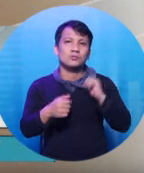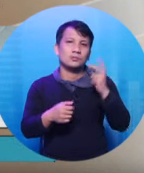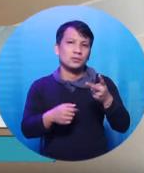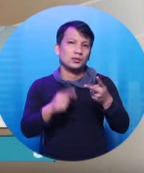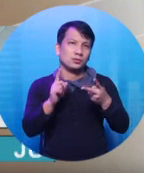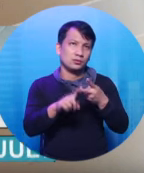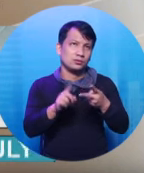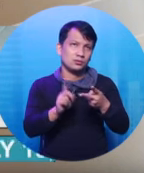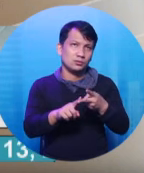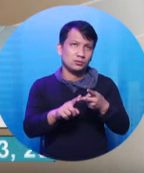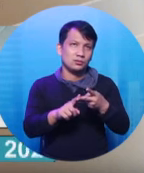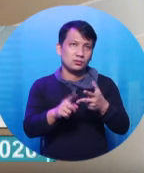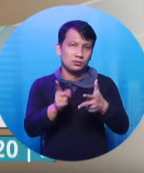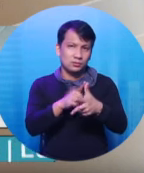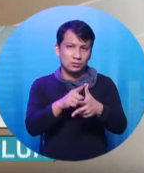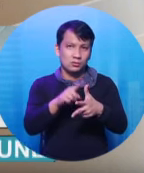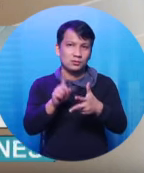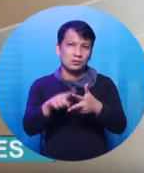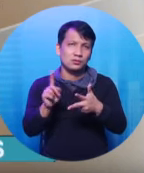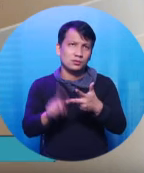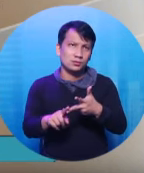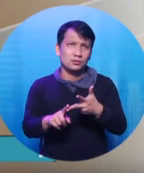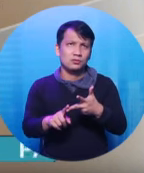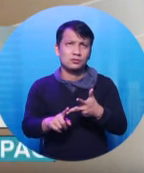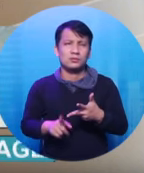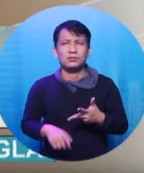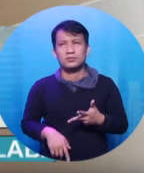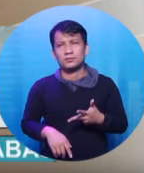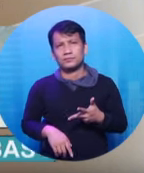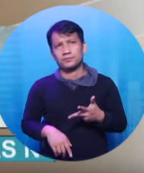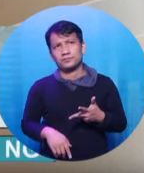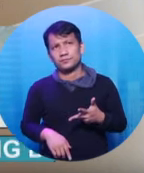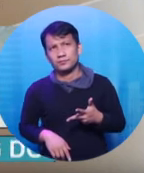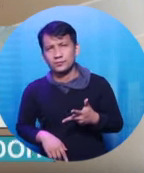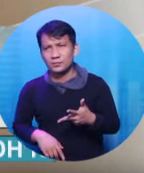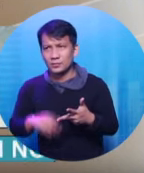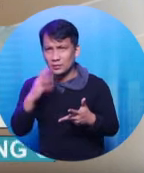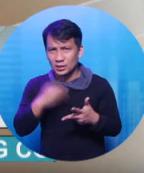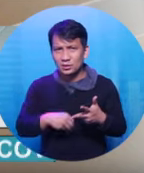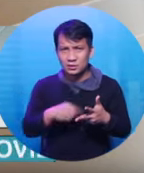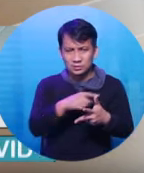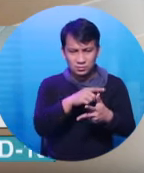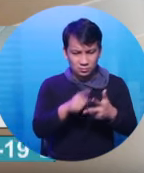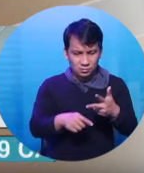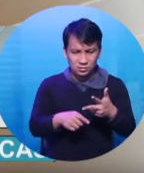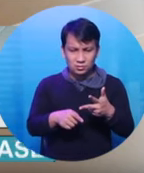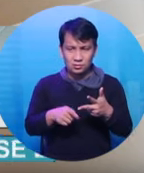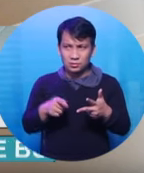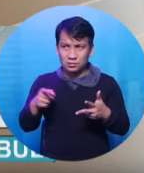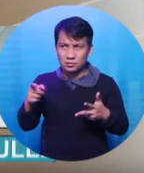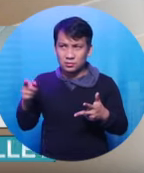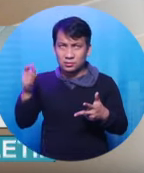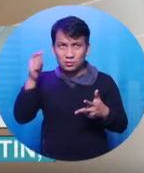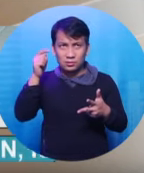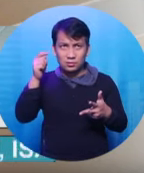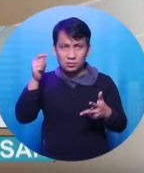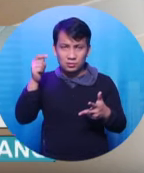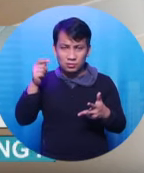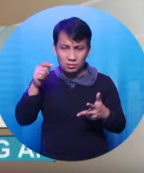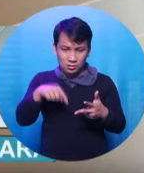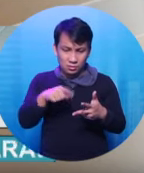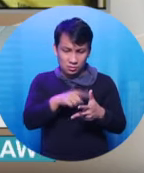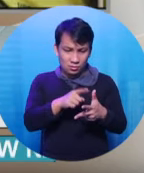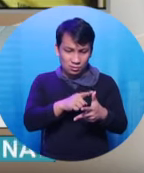pangalawa. Pangatlo po yung asawa niya. Oh, teka muna. So, kayo po ni Mark ay